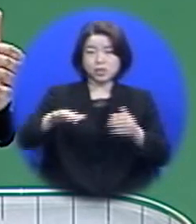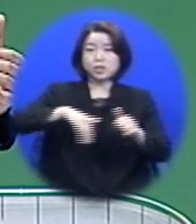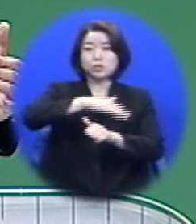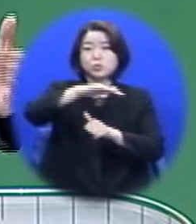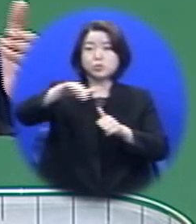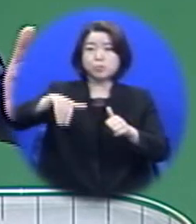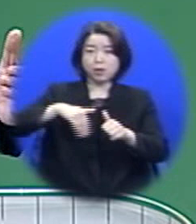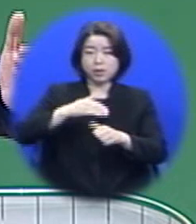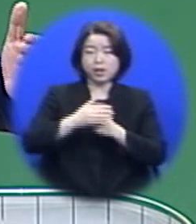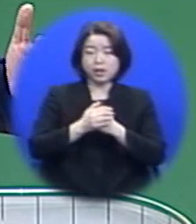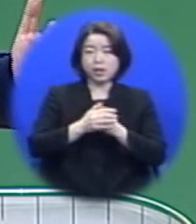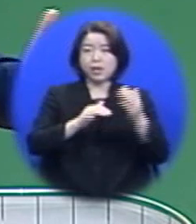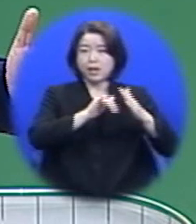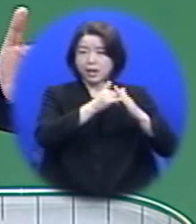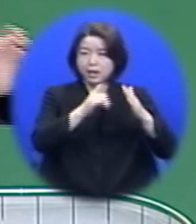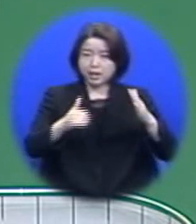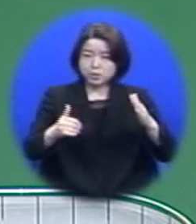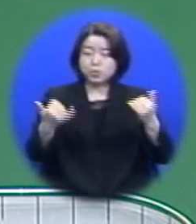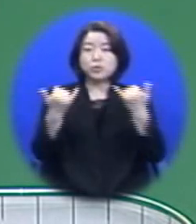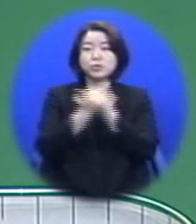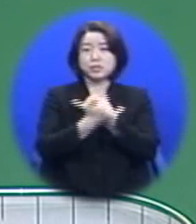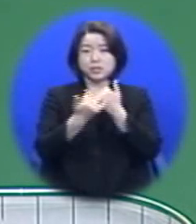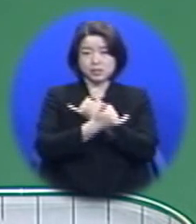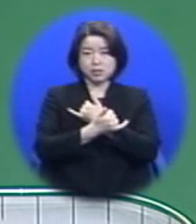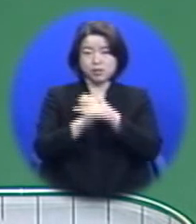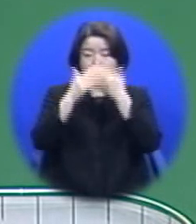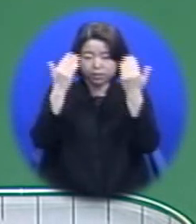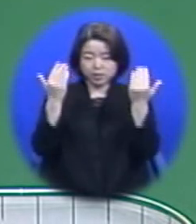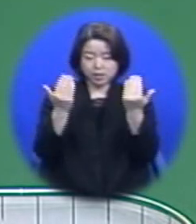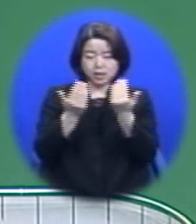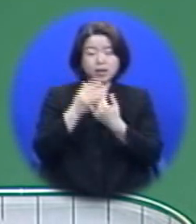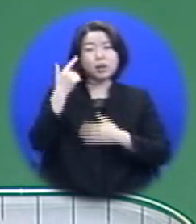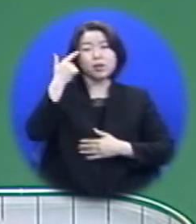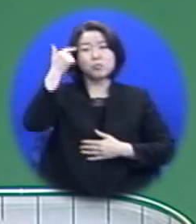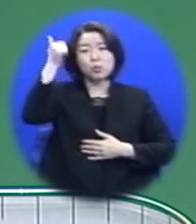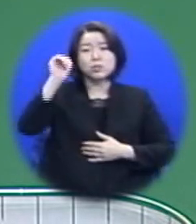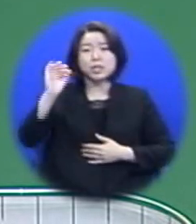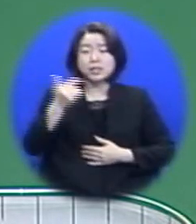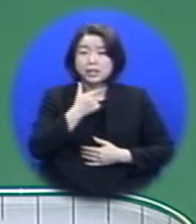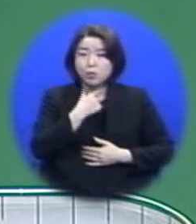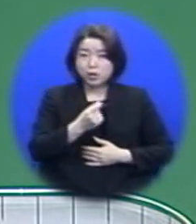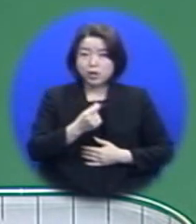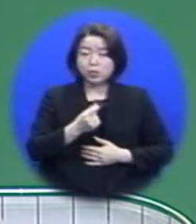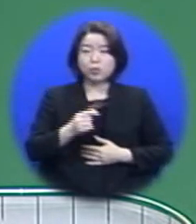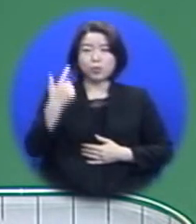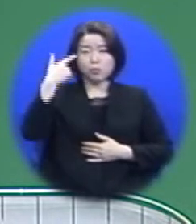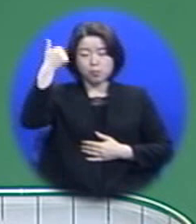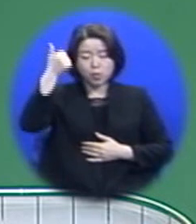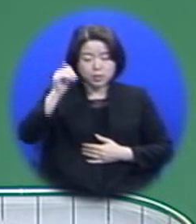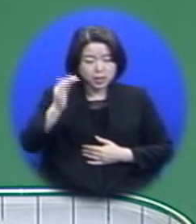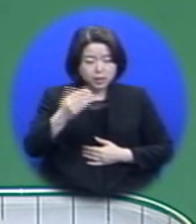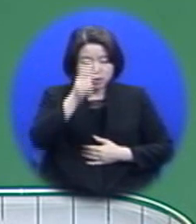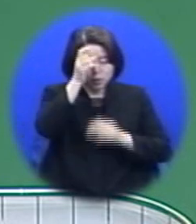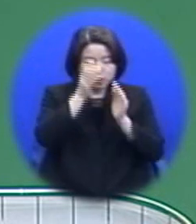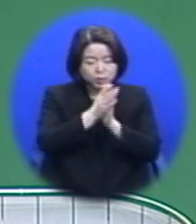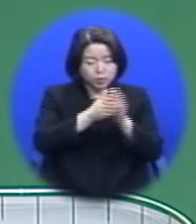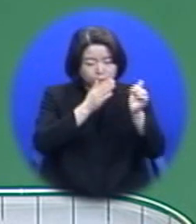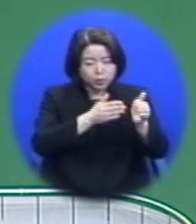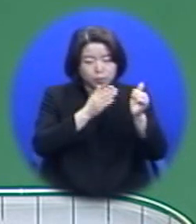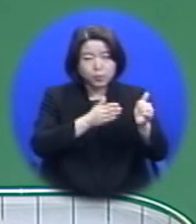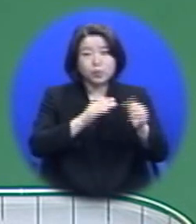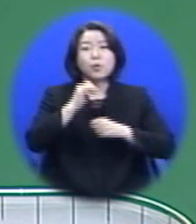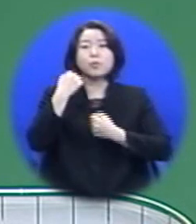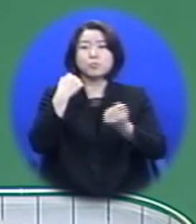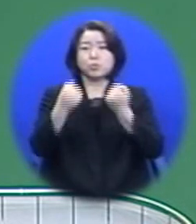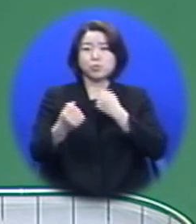주변에 가족들 척들 다 목사 되기를 바라고 목사가 되라고 기도했는데도 불구하고